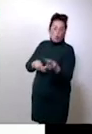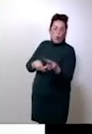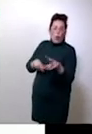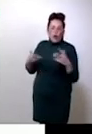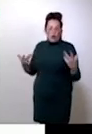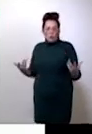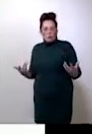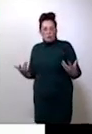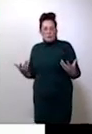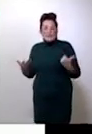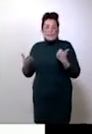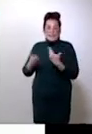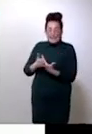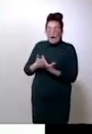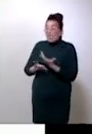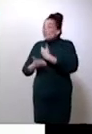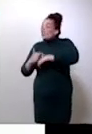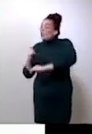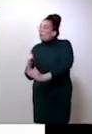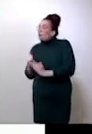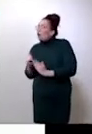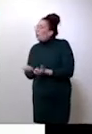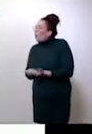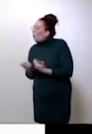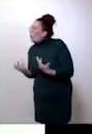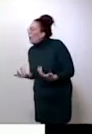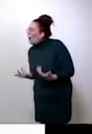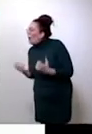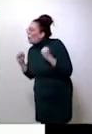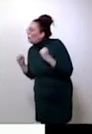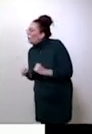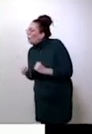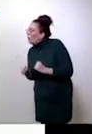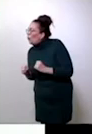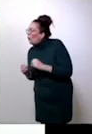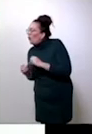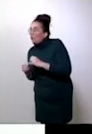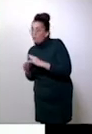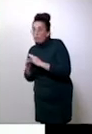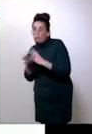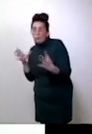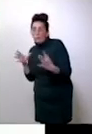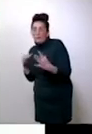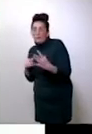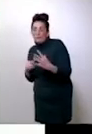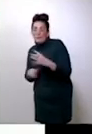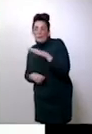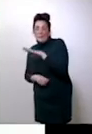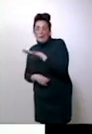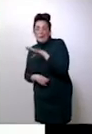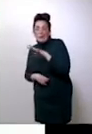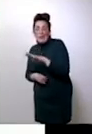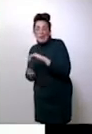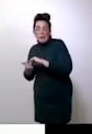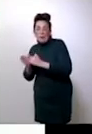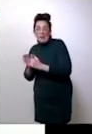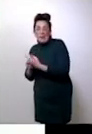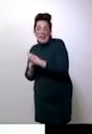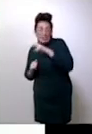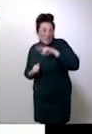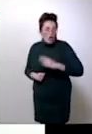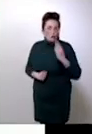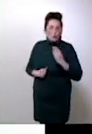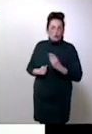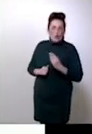la possibilité à Bordeaux de s'acheter qu'un 54 à 58 mètres carrés, donc bien en dessous de leurs besoins. Donc on voit là qu'il y a